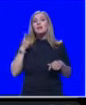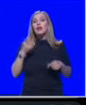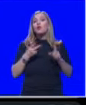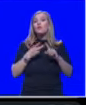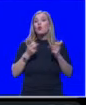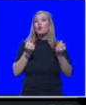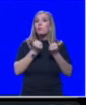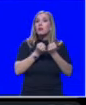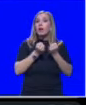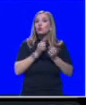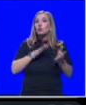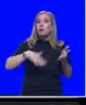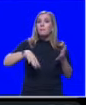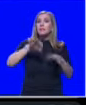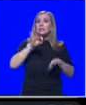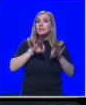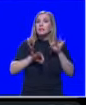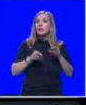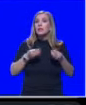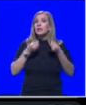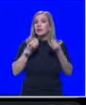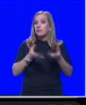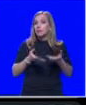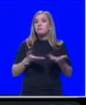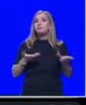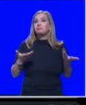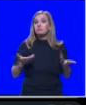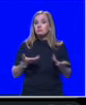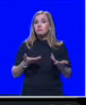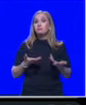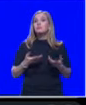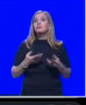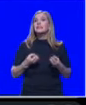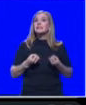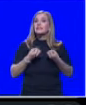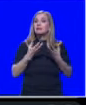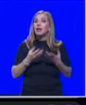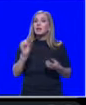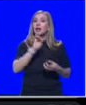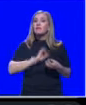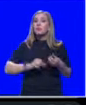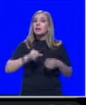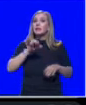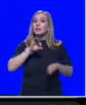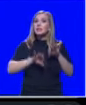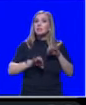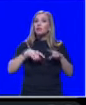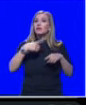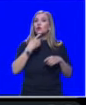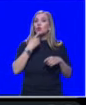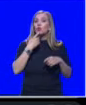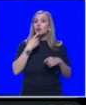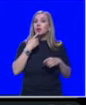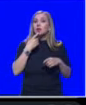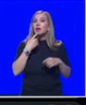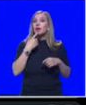второ място на местните избори им дава заряд на европейските избори до година също да претендират за